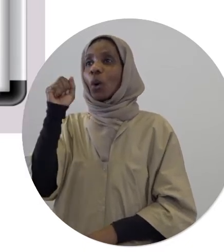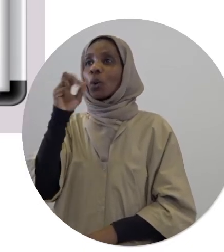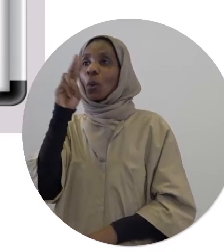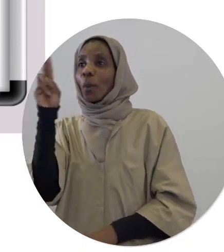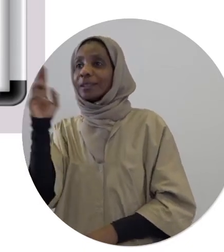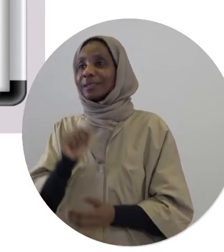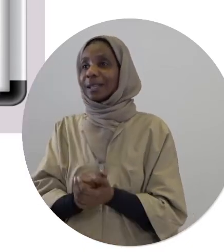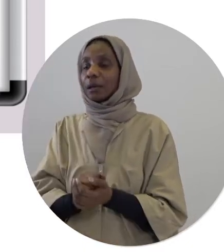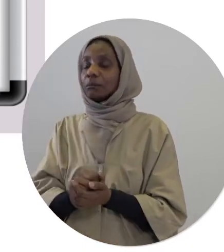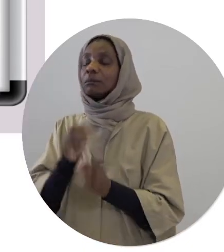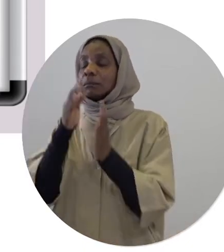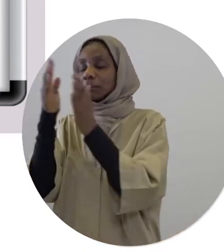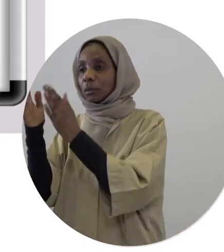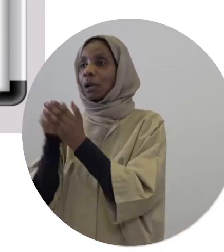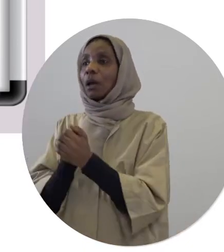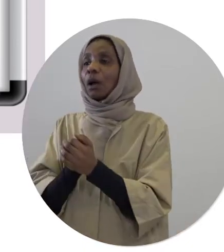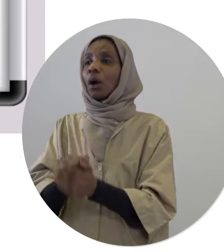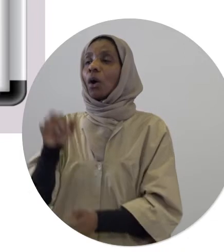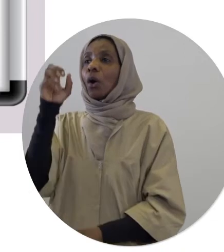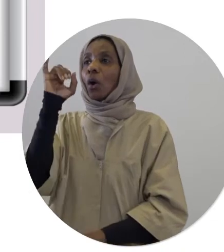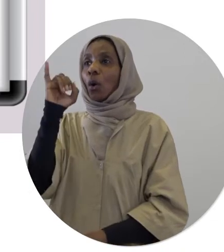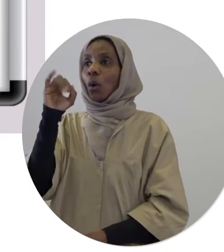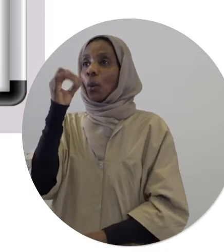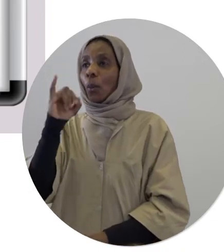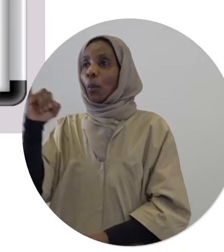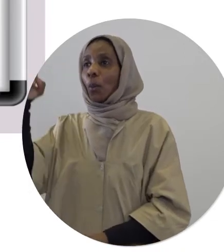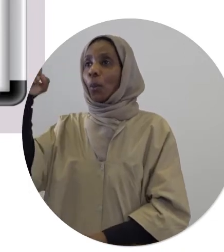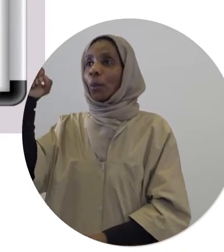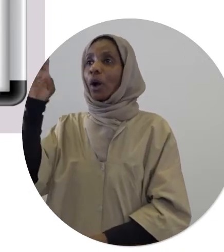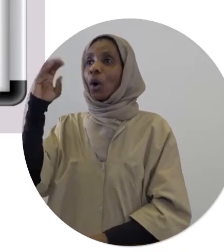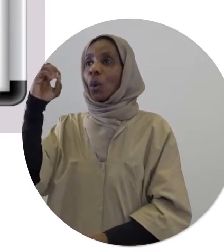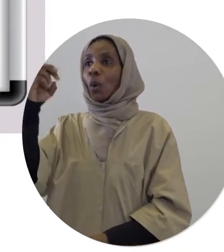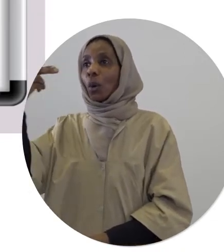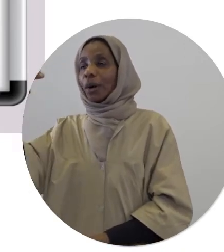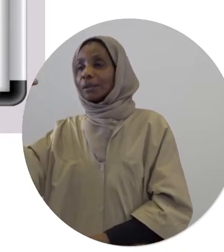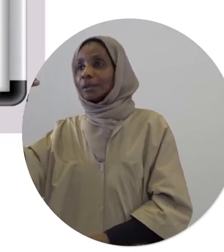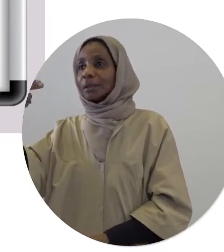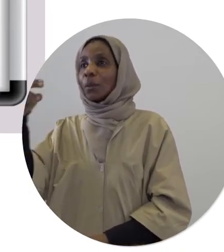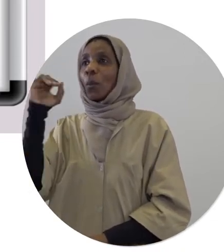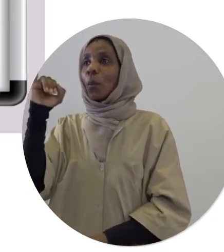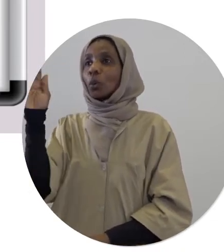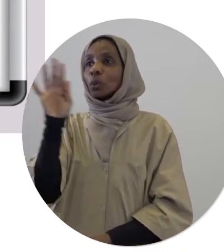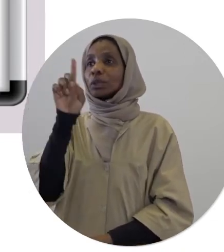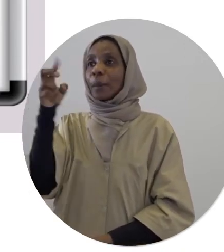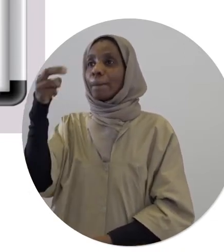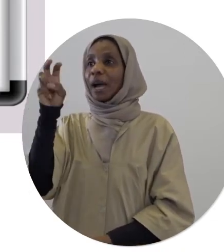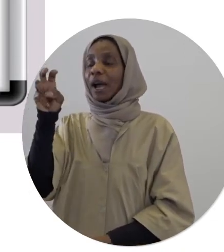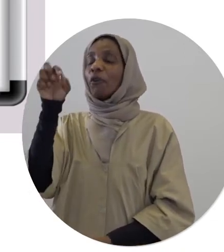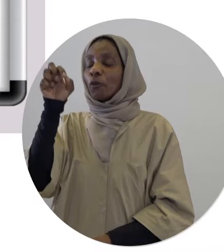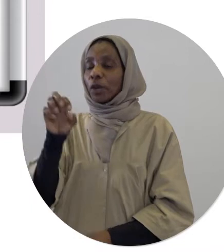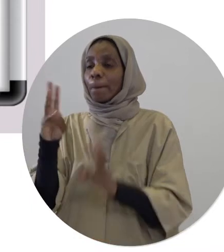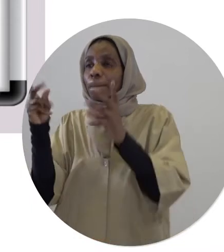الأليفاتية المشبعة؟ هي الكحولات التي تحتوي على سلسلة كربونية